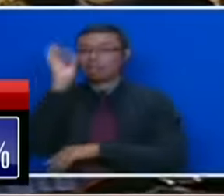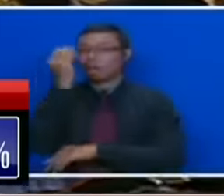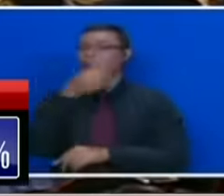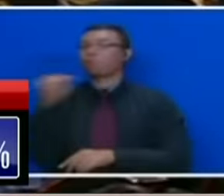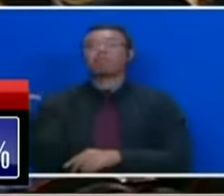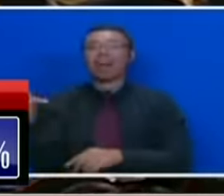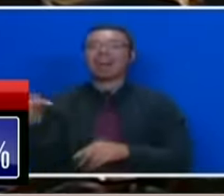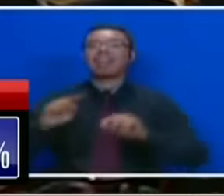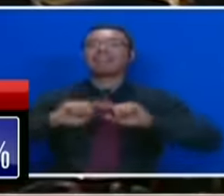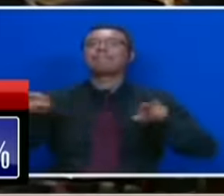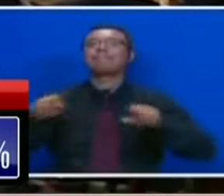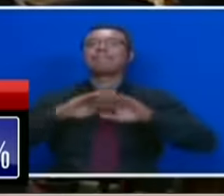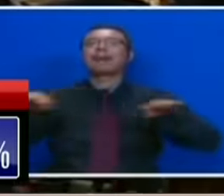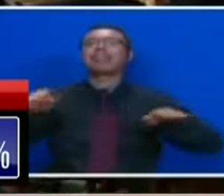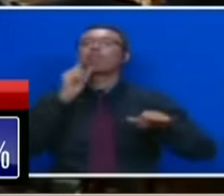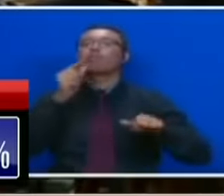Dengan jumlah hanya